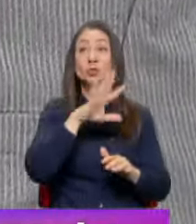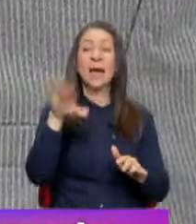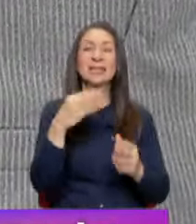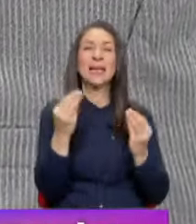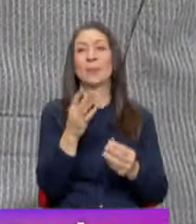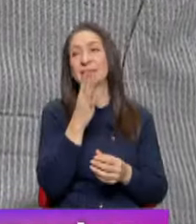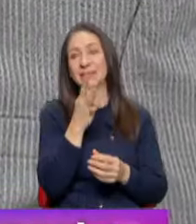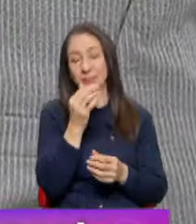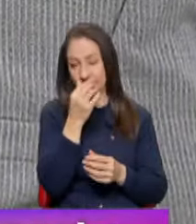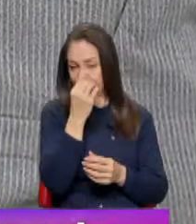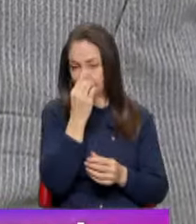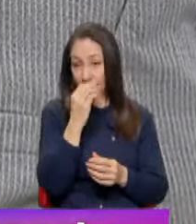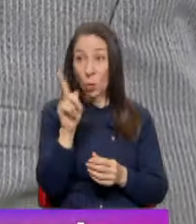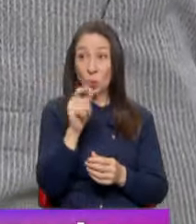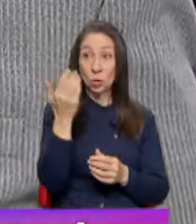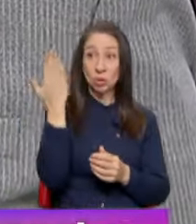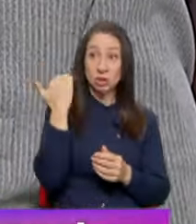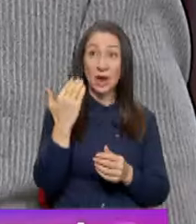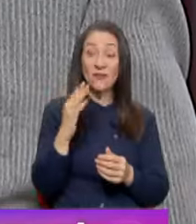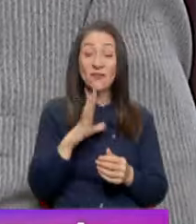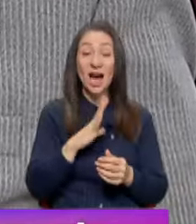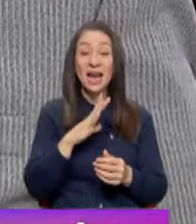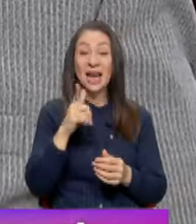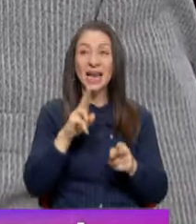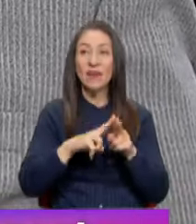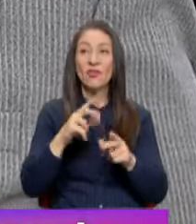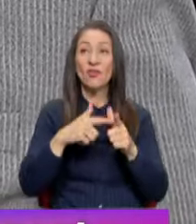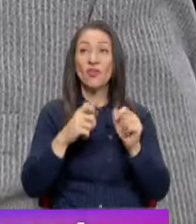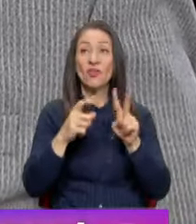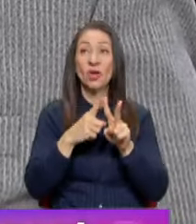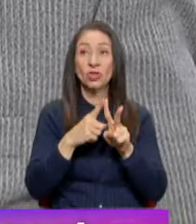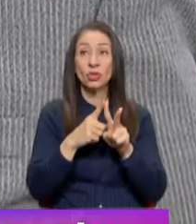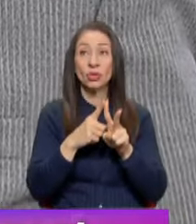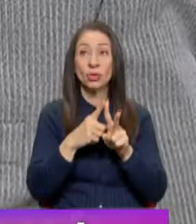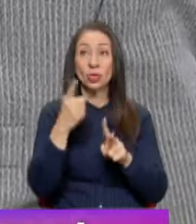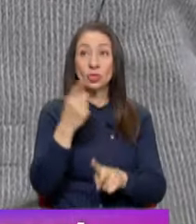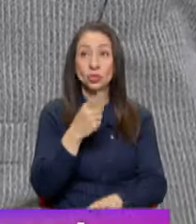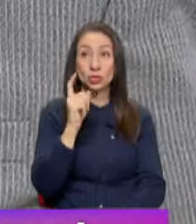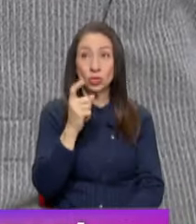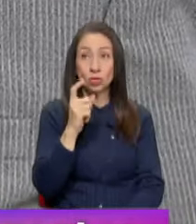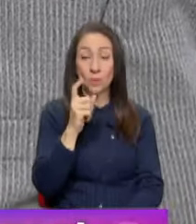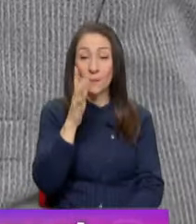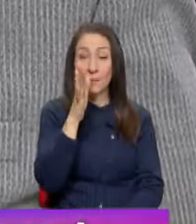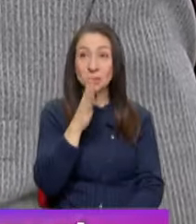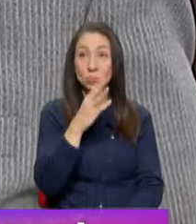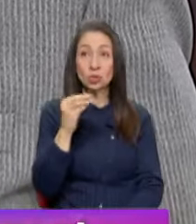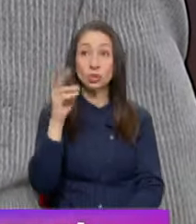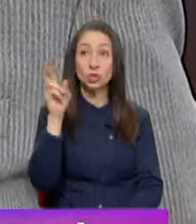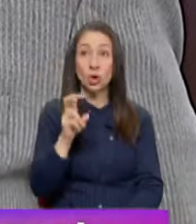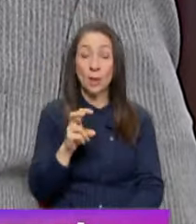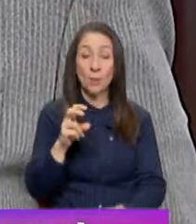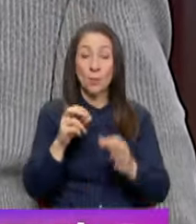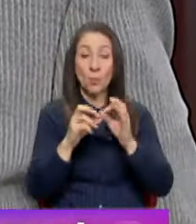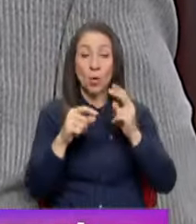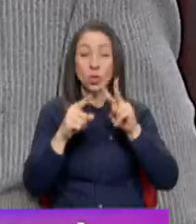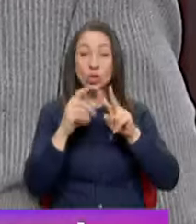herkes iyi bilsin 10 gün önce varlık fonu % 9'la 500 milyon dolarlık bono